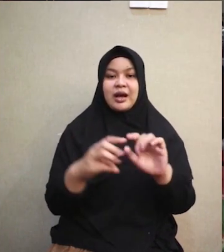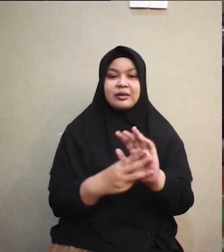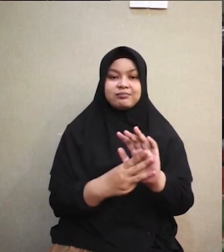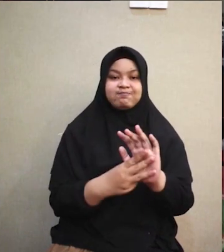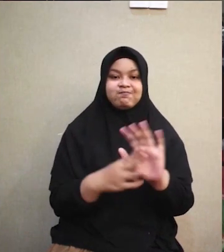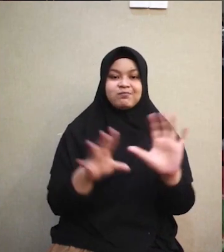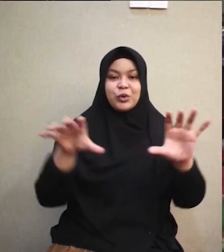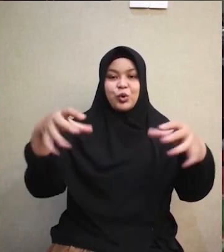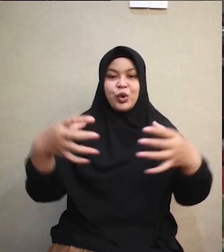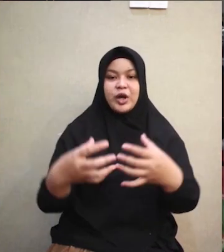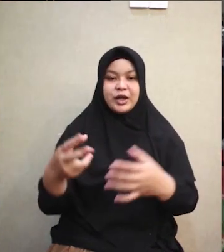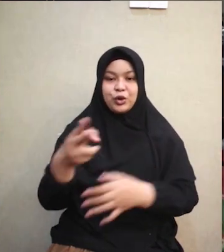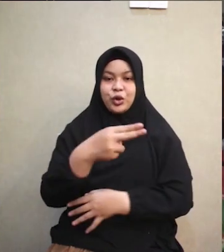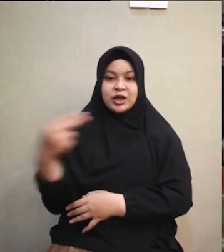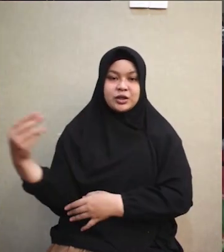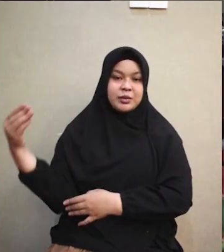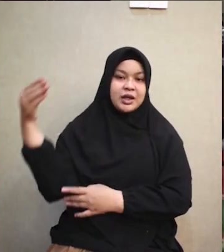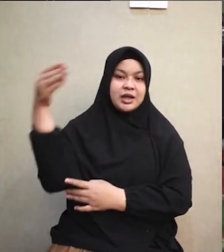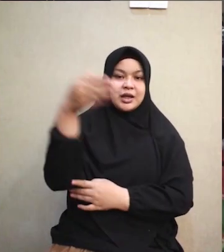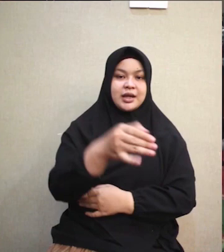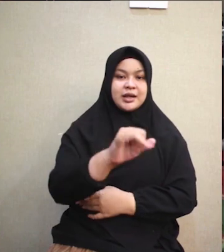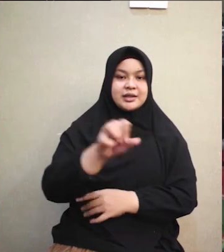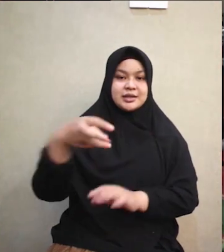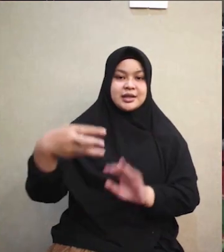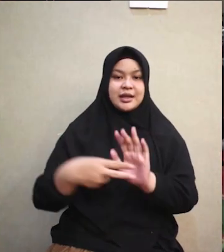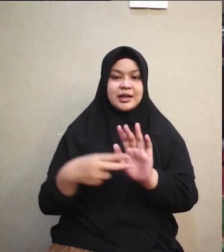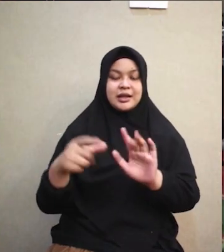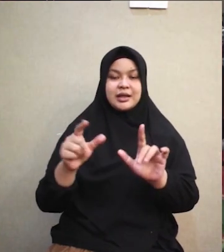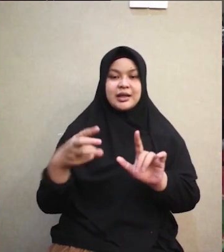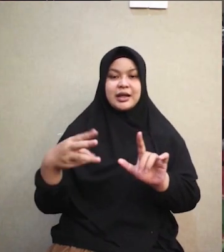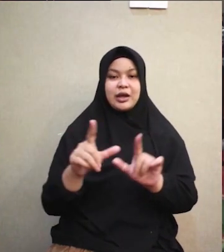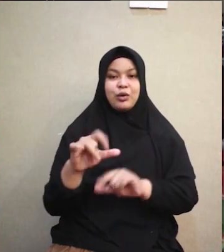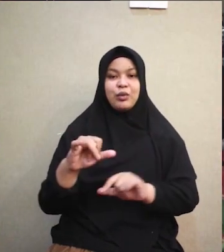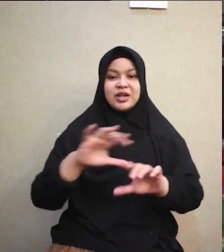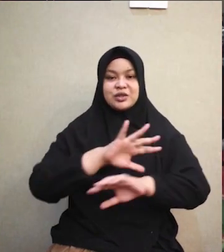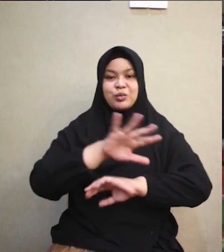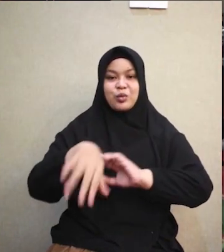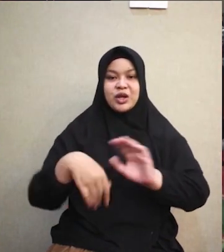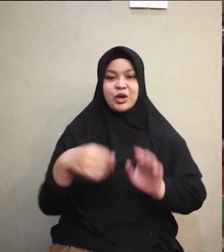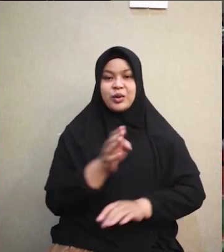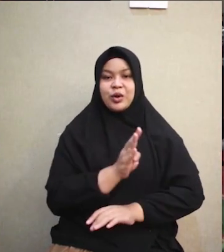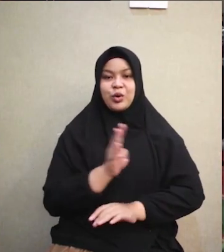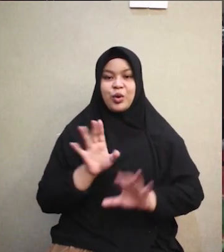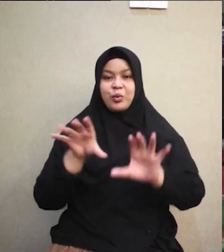ke Jenewa kayaknya semua komisioner Komnas HAM datang